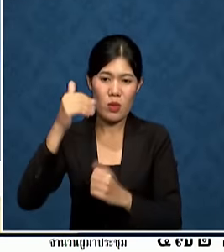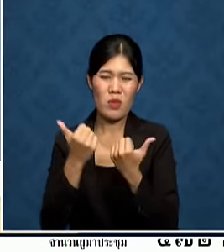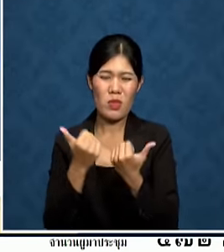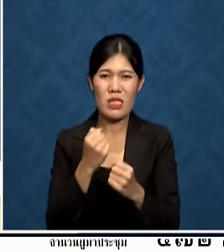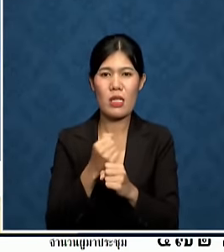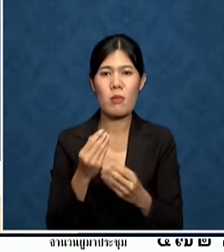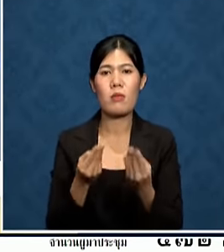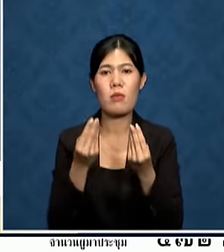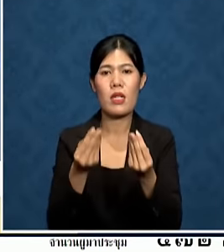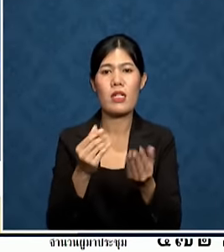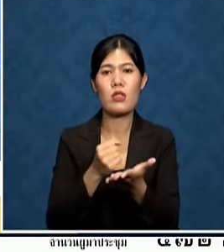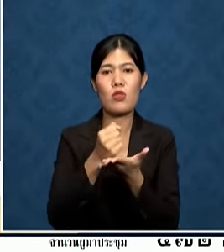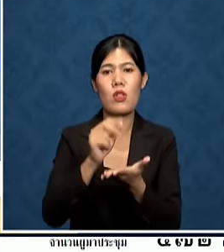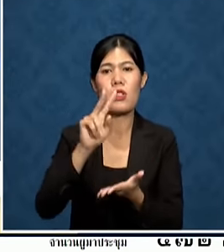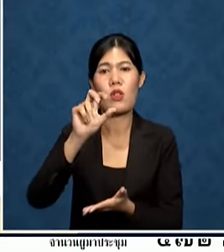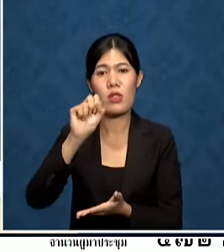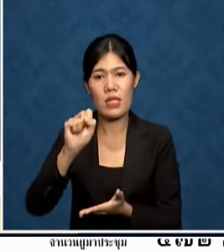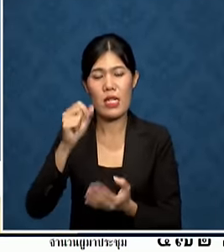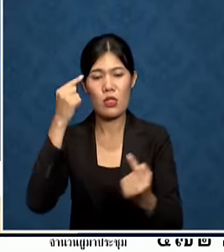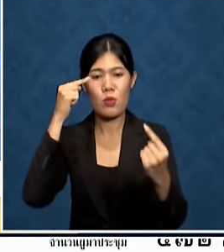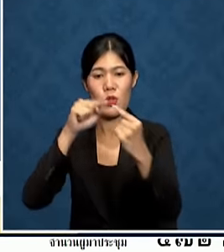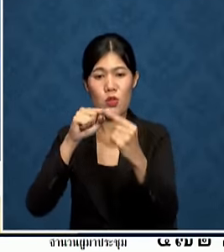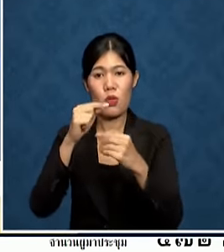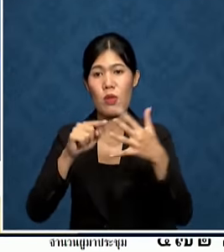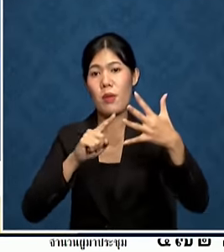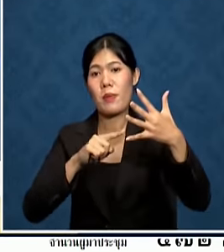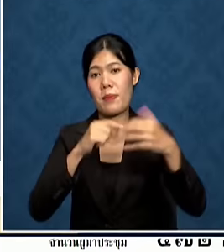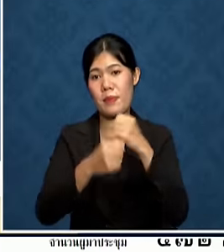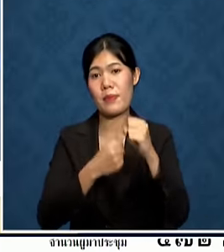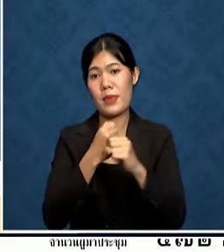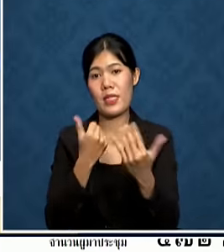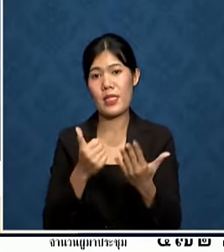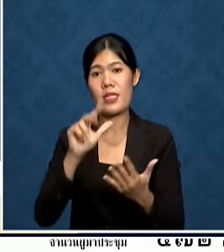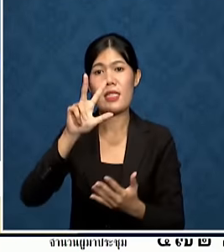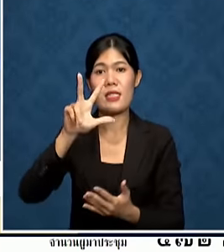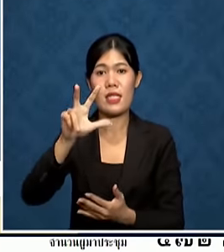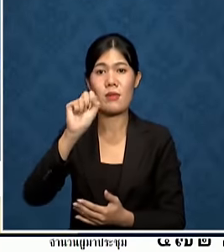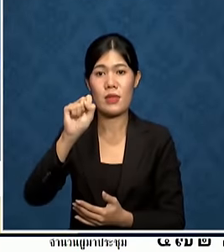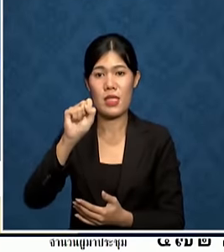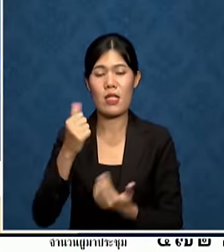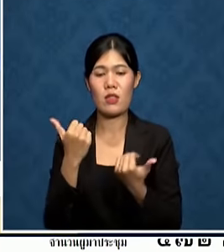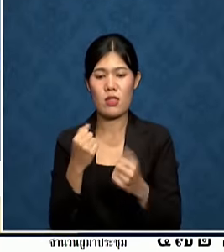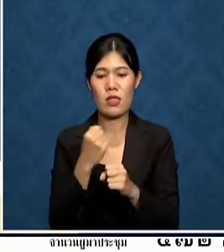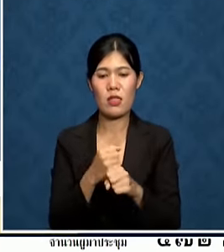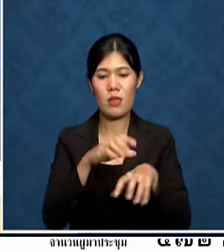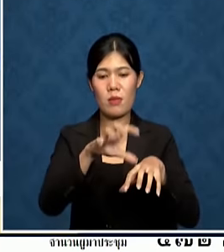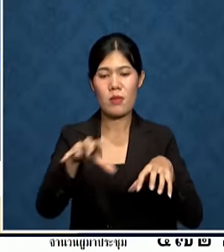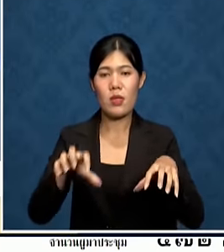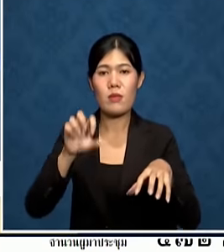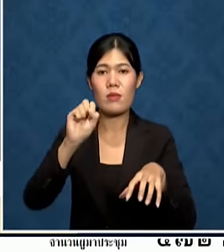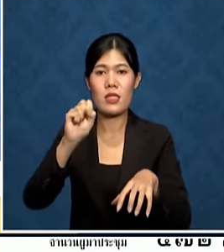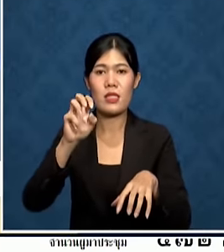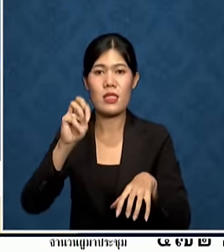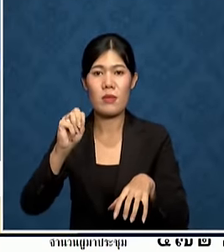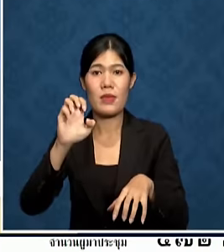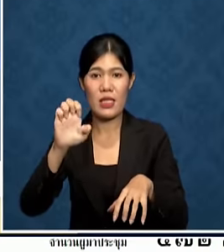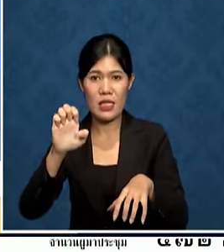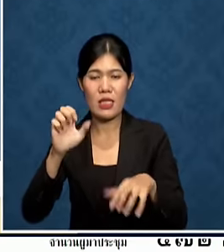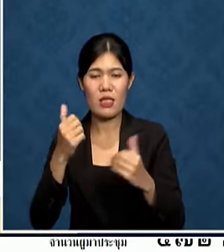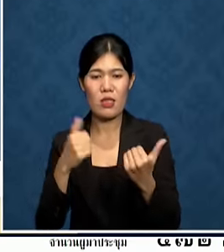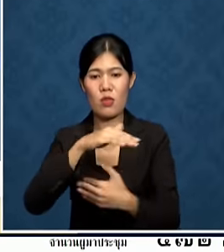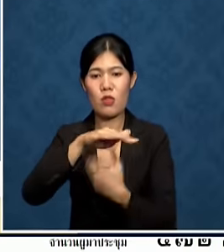รายตั้งเป้าปลายปีนี้ 300,000รายทำมา 3ปีได้ SME 300,000รายทั่วประเทศมี 3.2ล้านรายเมื่อไหร่จะครบ